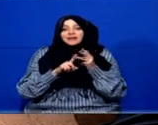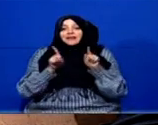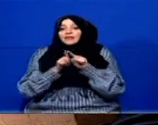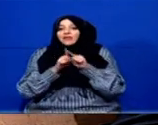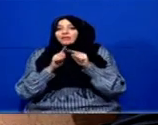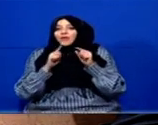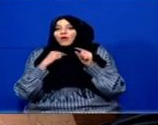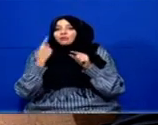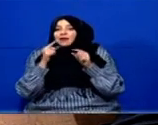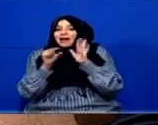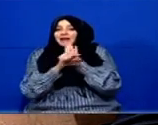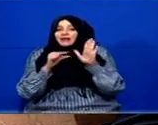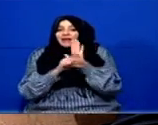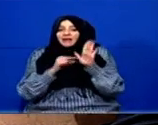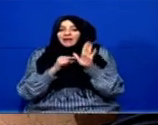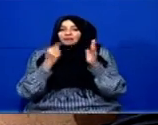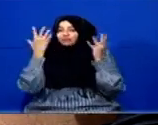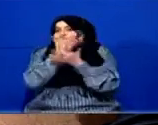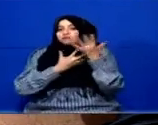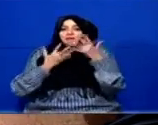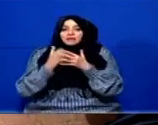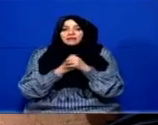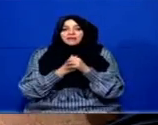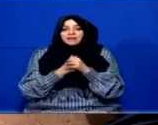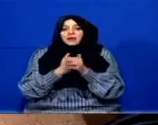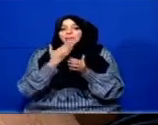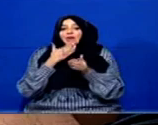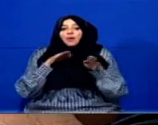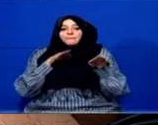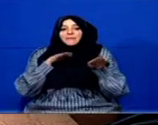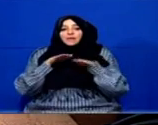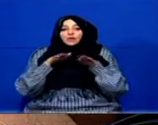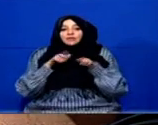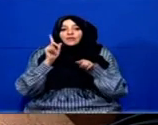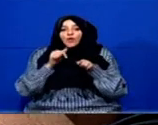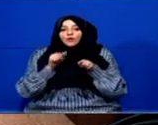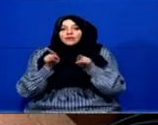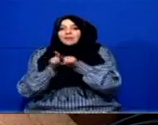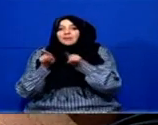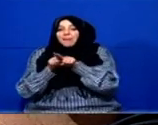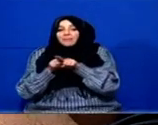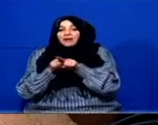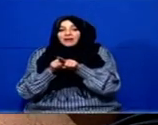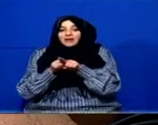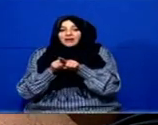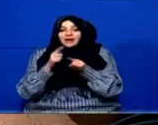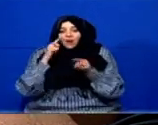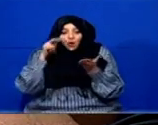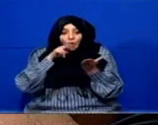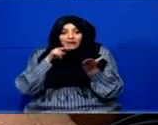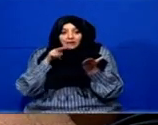همم يتلف لهم بزاف في الحفظ فامثل بطريقه انه ياتي بالمتشابهات وينظر فيها